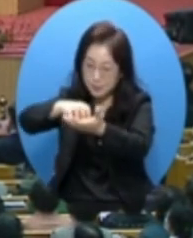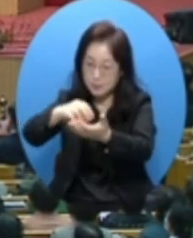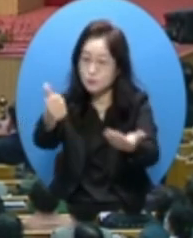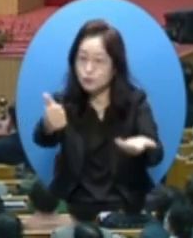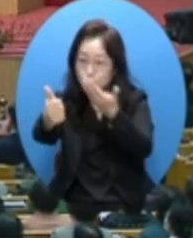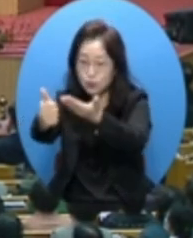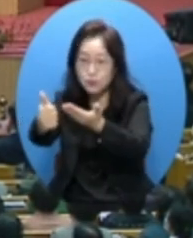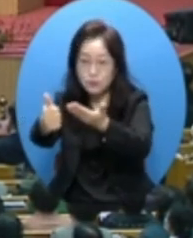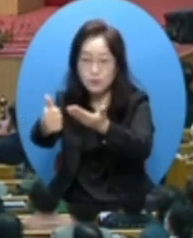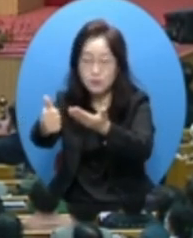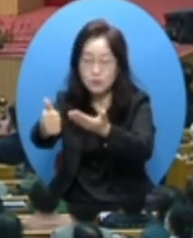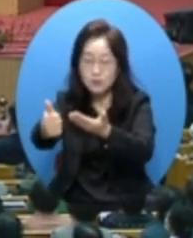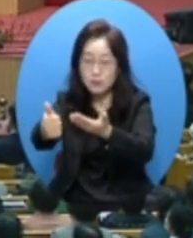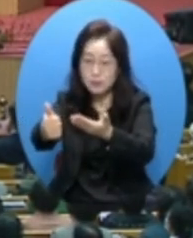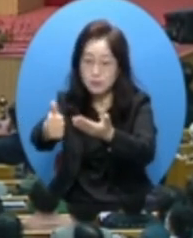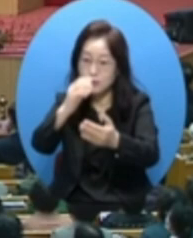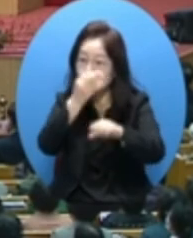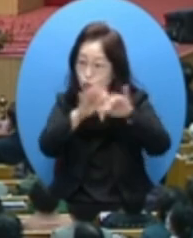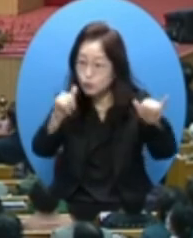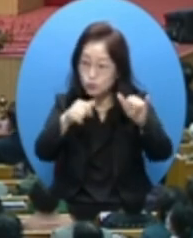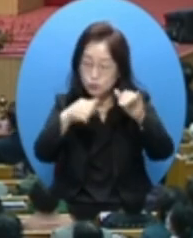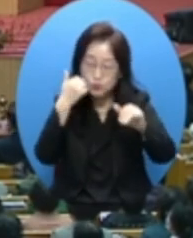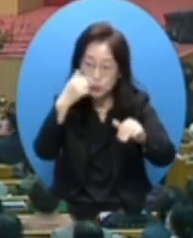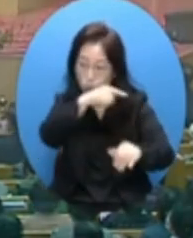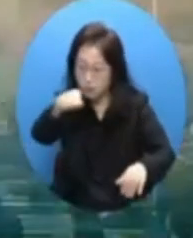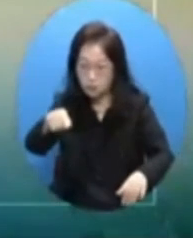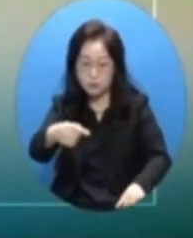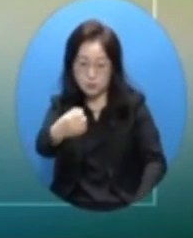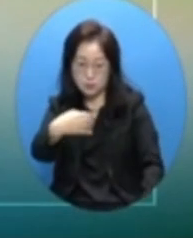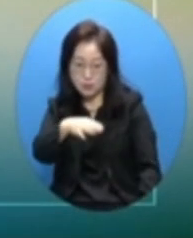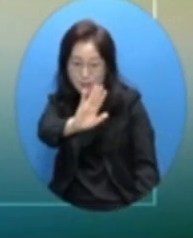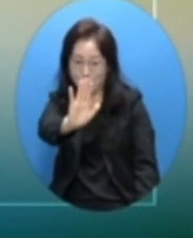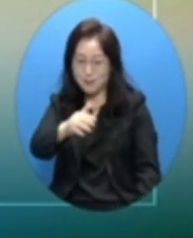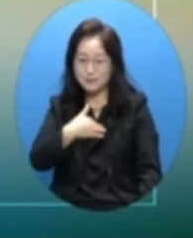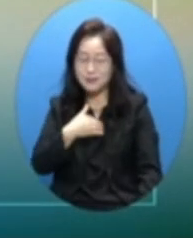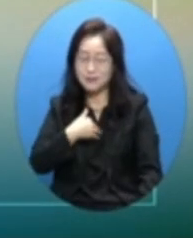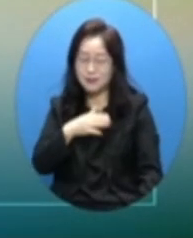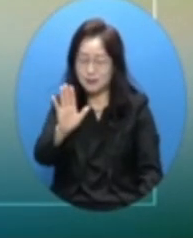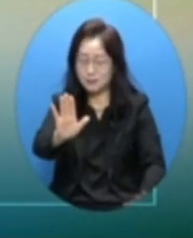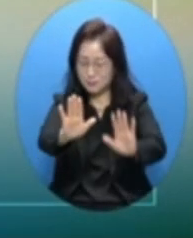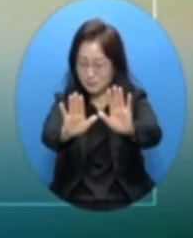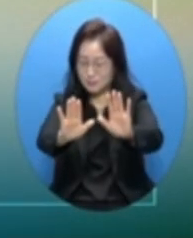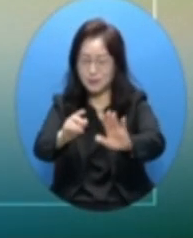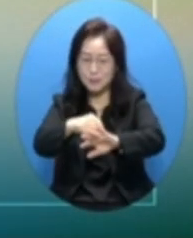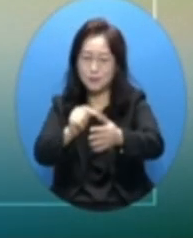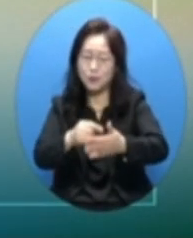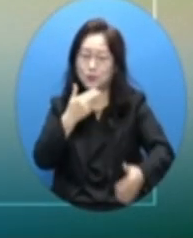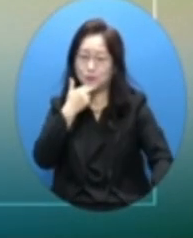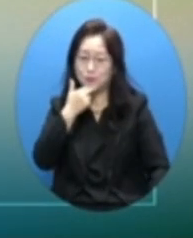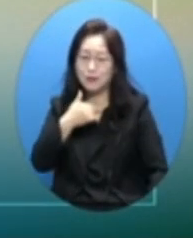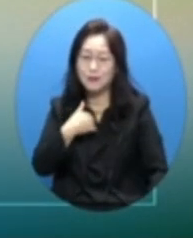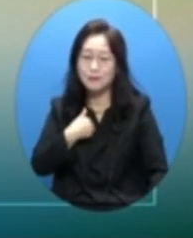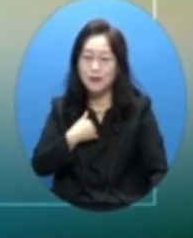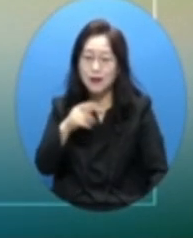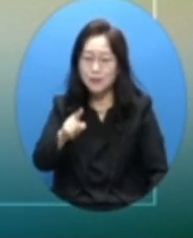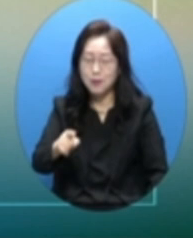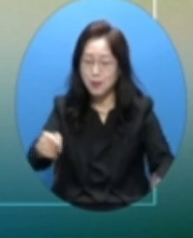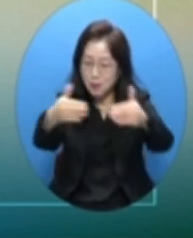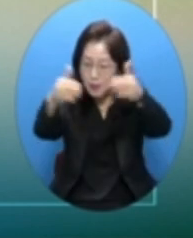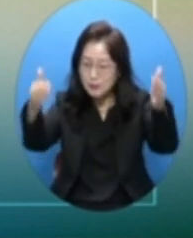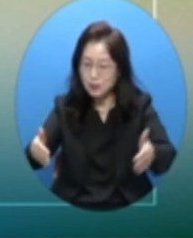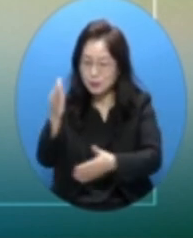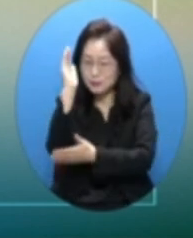이렇게 목사님 거절하면서 말씀했습니다 나는 교회 건물을 수여할 마음이 전혀 없습니다 그저 네모난 설교단